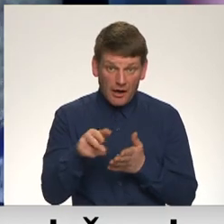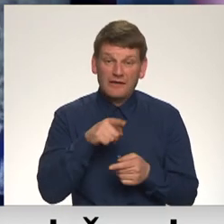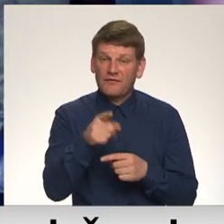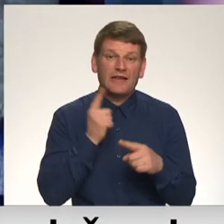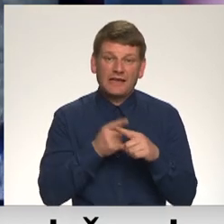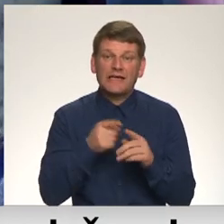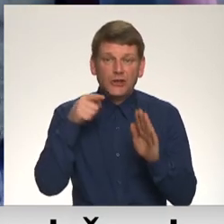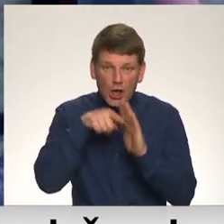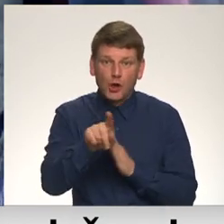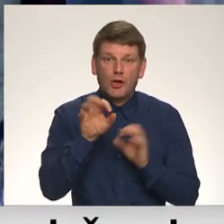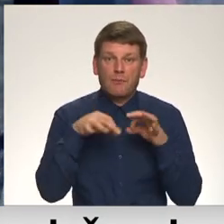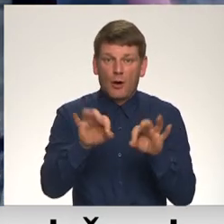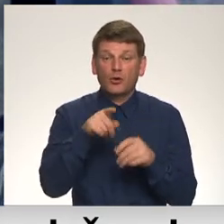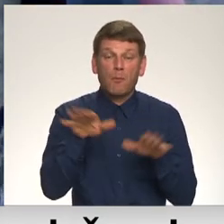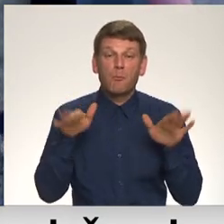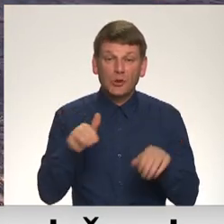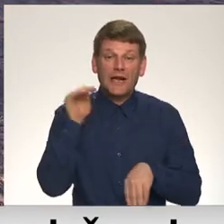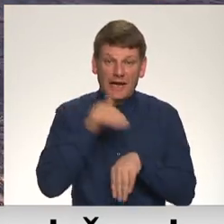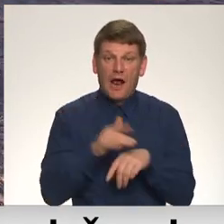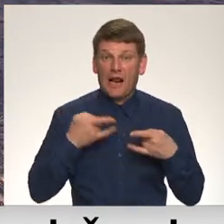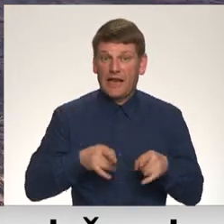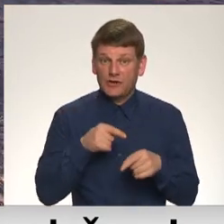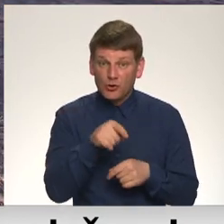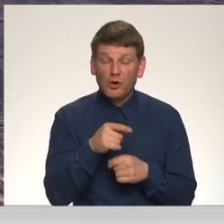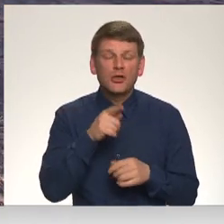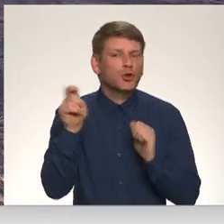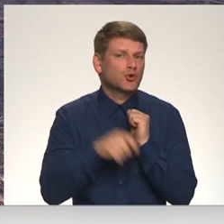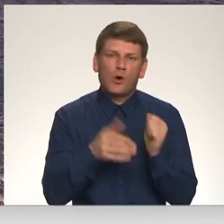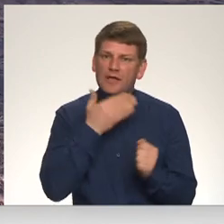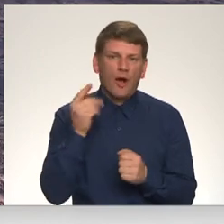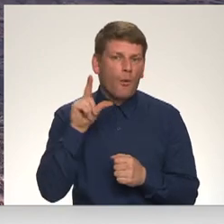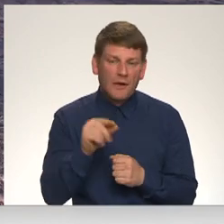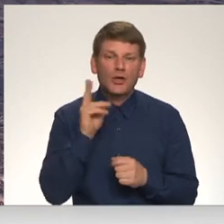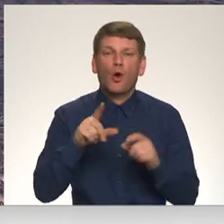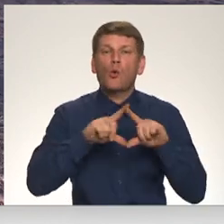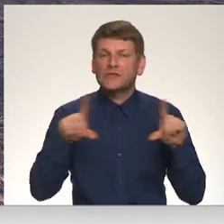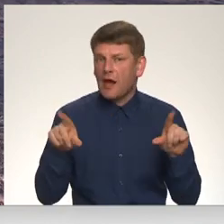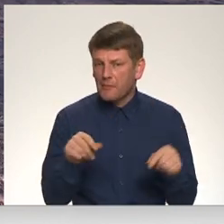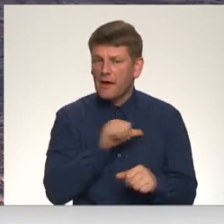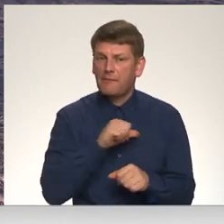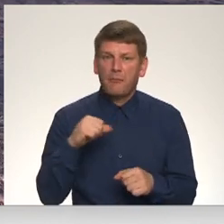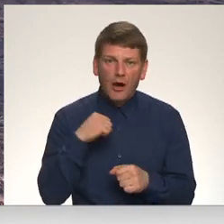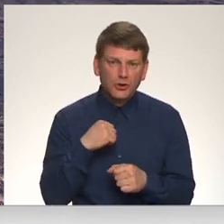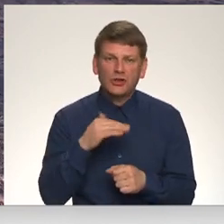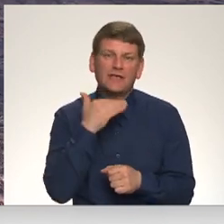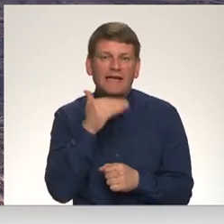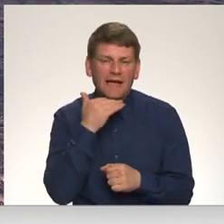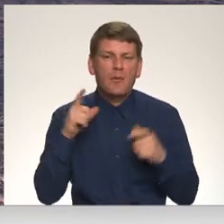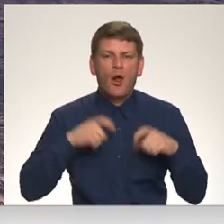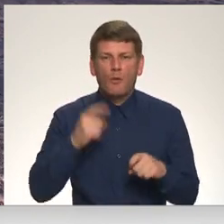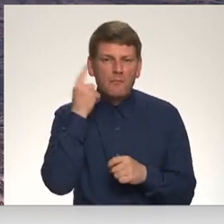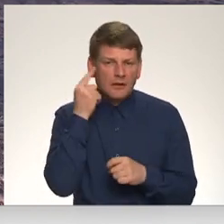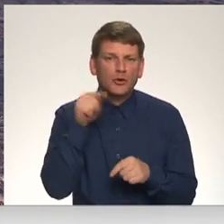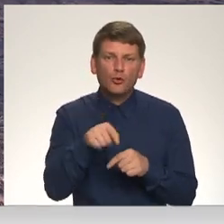tā kā iekšā vairs braukt, jo tie putni jau reāli tur ligzdo. Tie sodi nav mazi, un es ticu, ka uzņēmēji paši arī negrib ļaunprātīgi